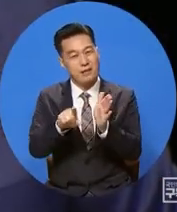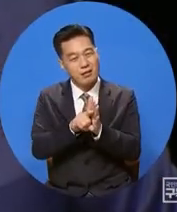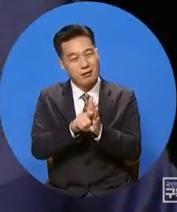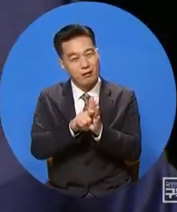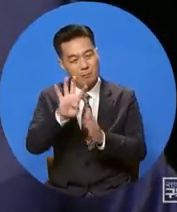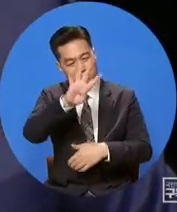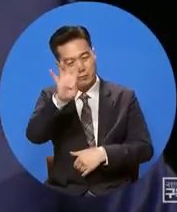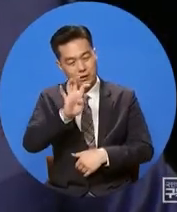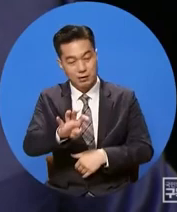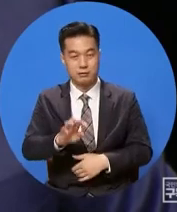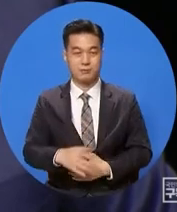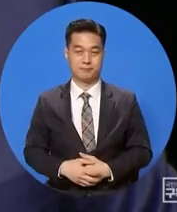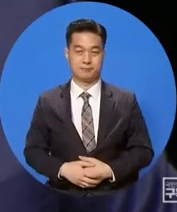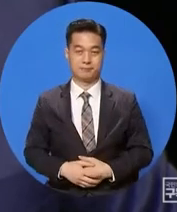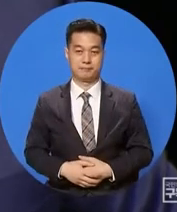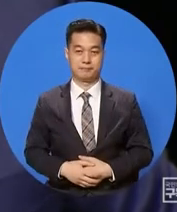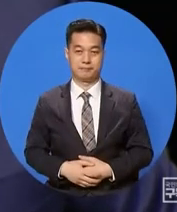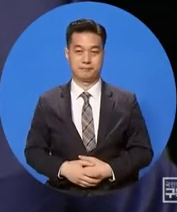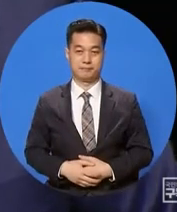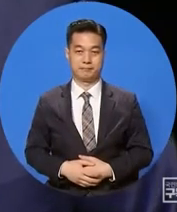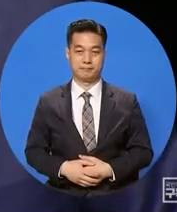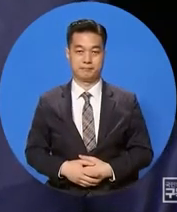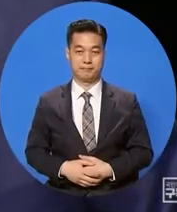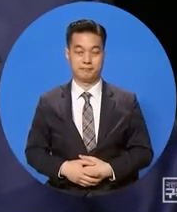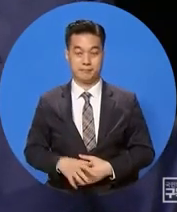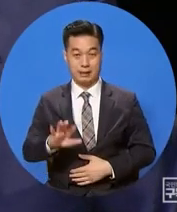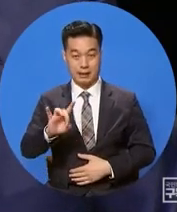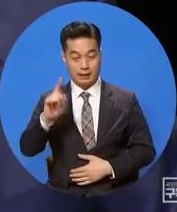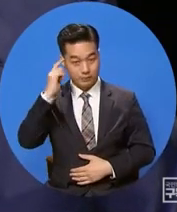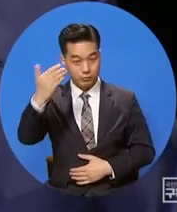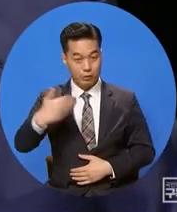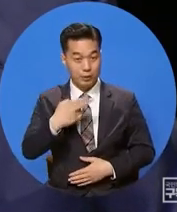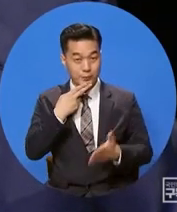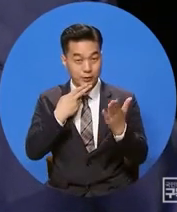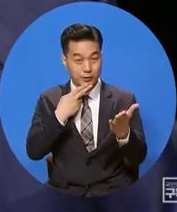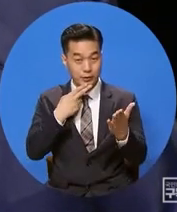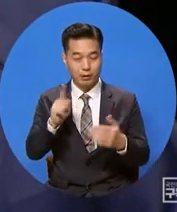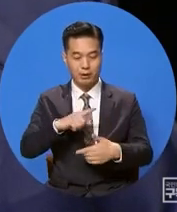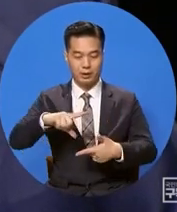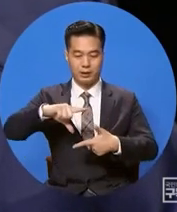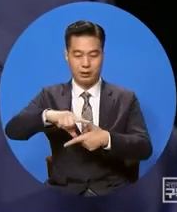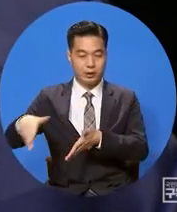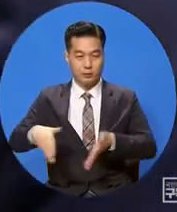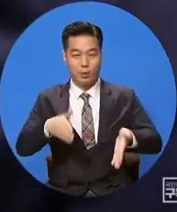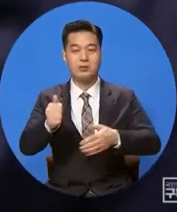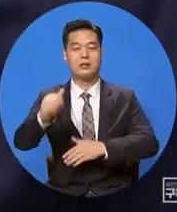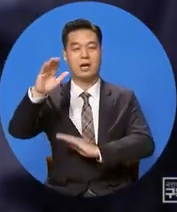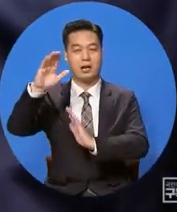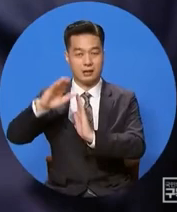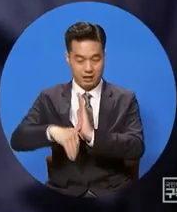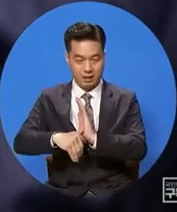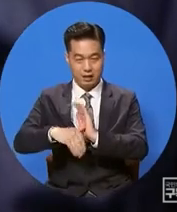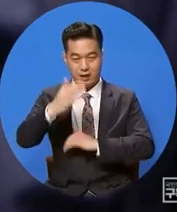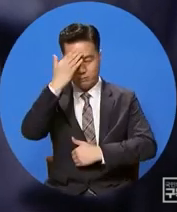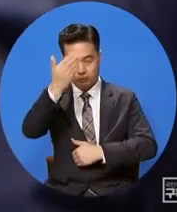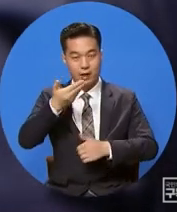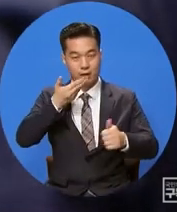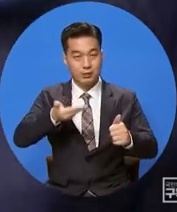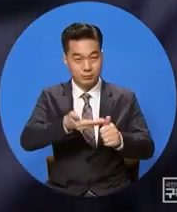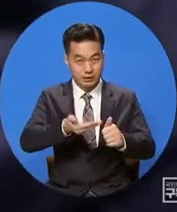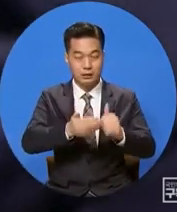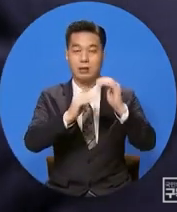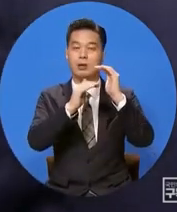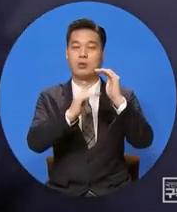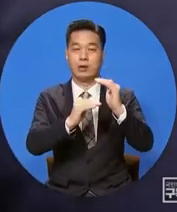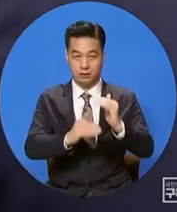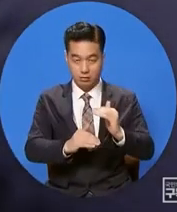어렵죠. 거기는 네. 제가 경남지사 하나 물어보실 거 없습니까? 아니, 이건 말고 경남지사 할 때 그 네. 무상급식 그 네.